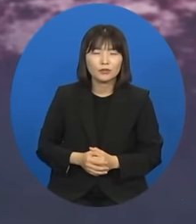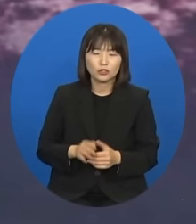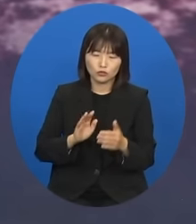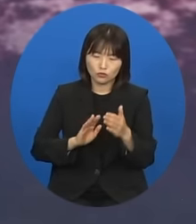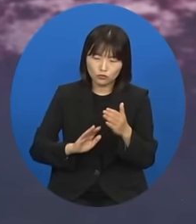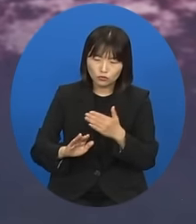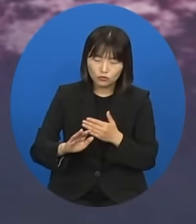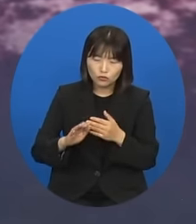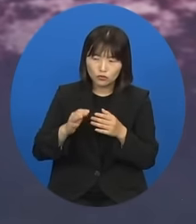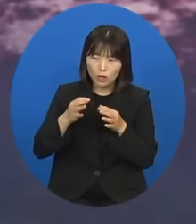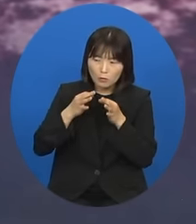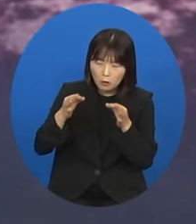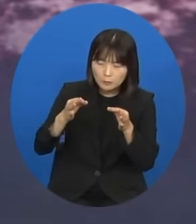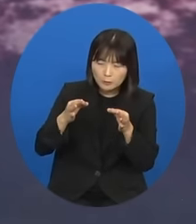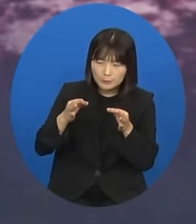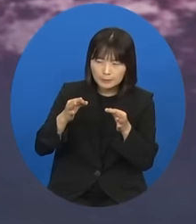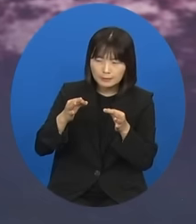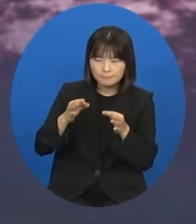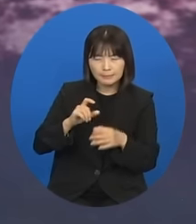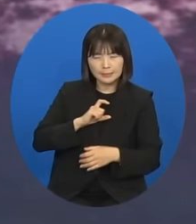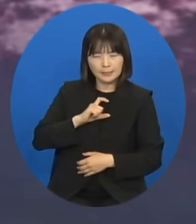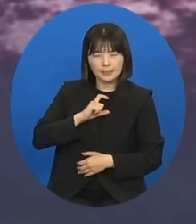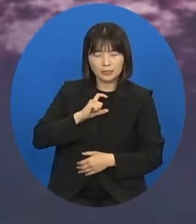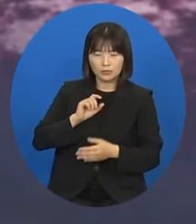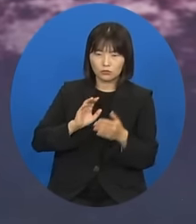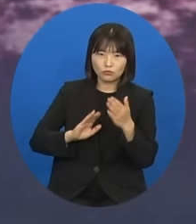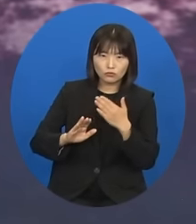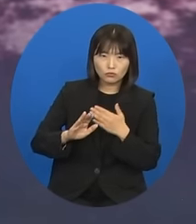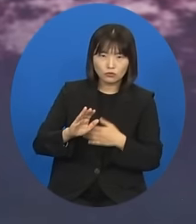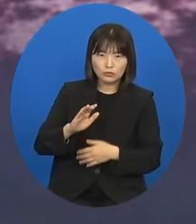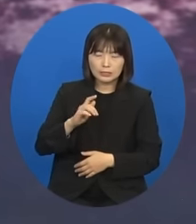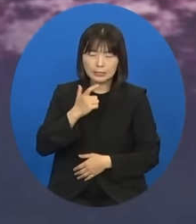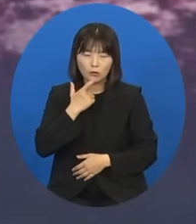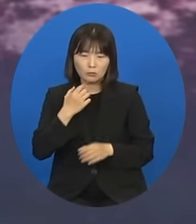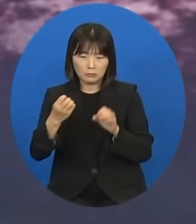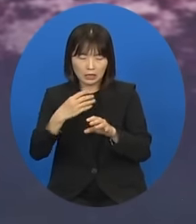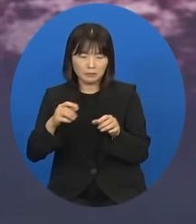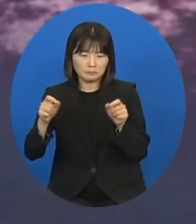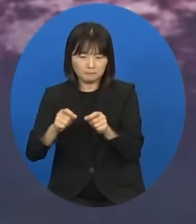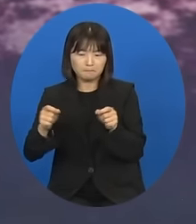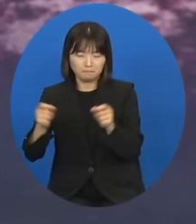목소리를 의심한 이후로 야곱의 말이 짧아집니다